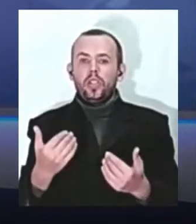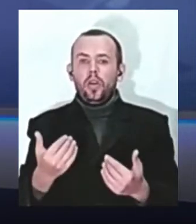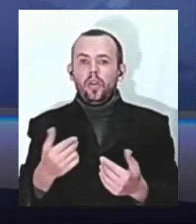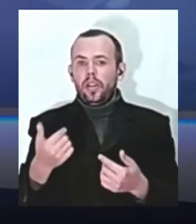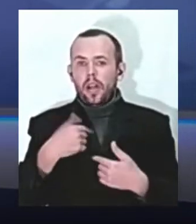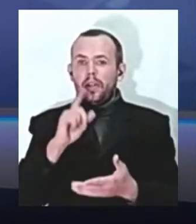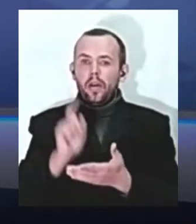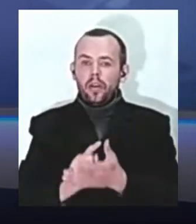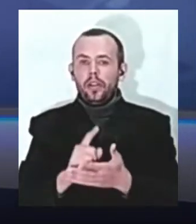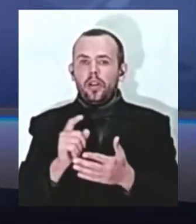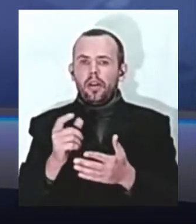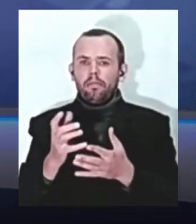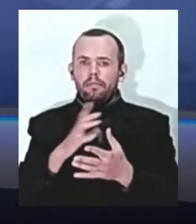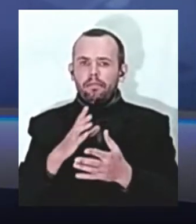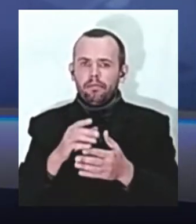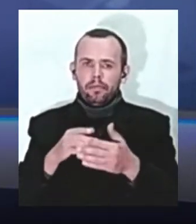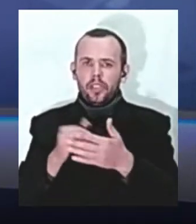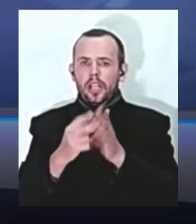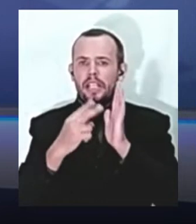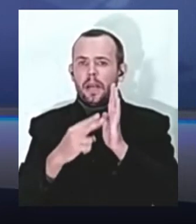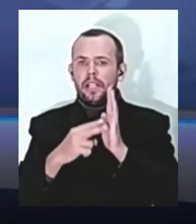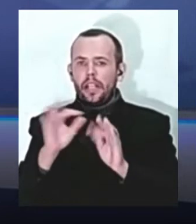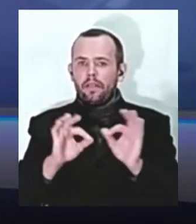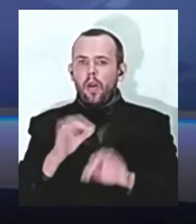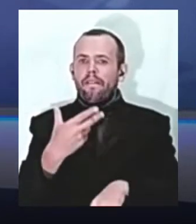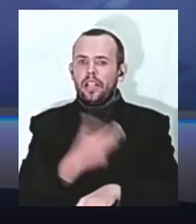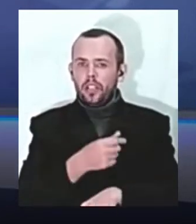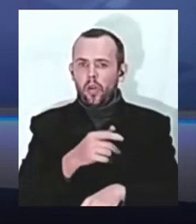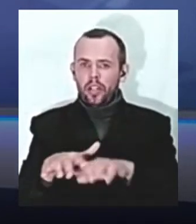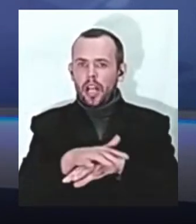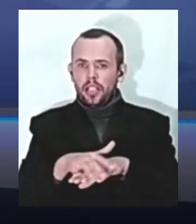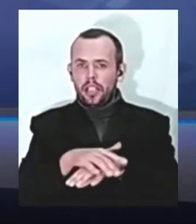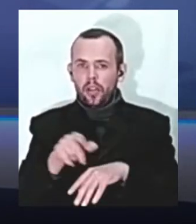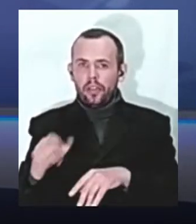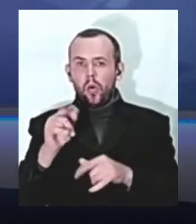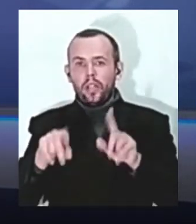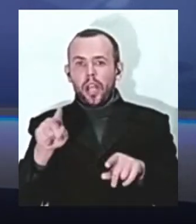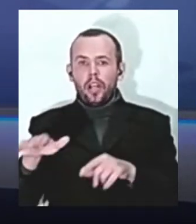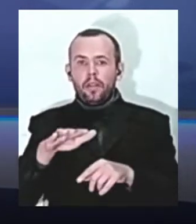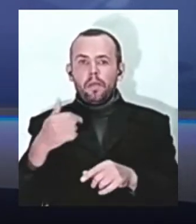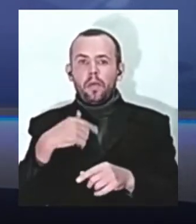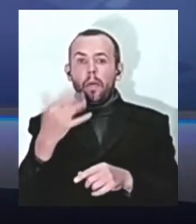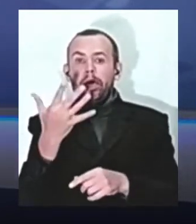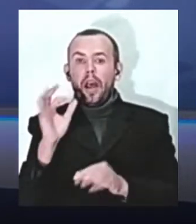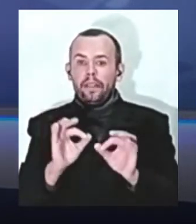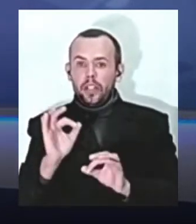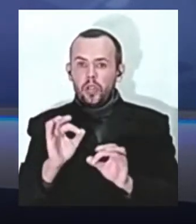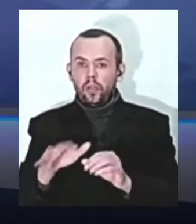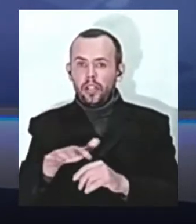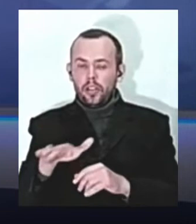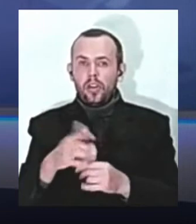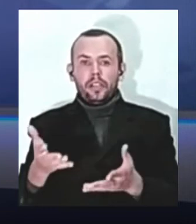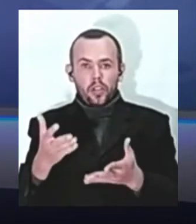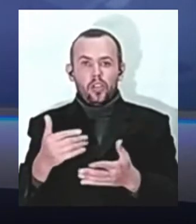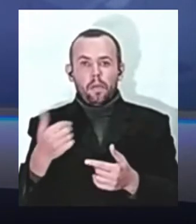досягти 70% вакцинованого населення. У деяких громадах ми маємо 5% населення. Звичайно, ми аналізуємо,